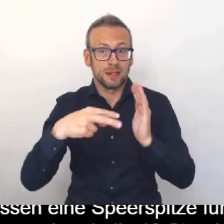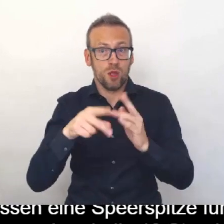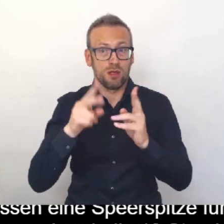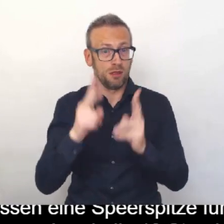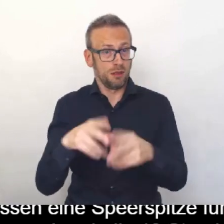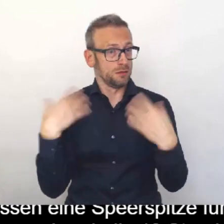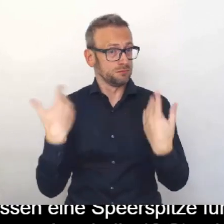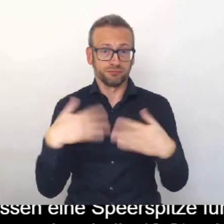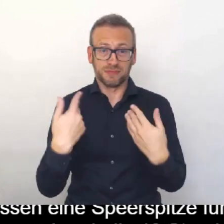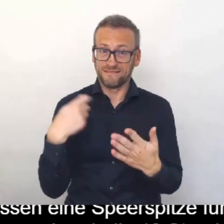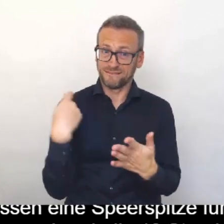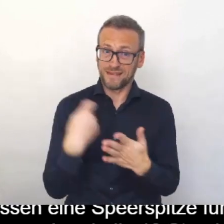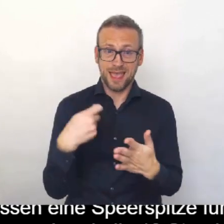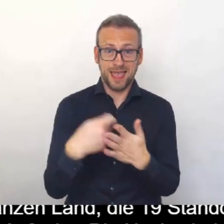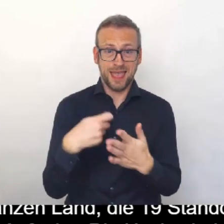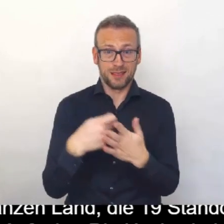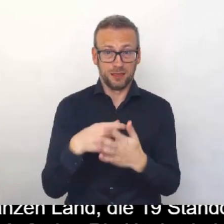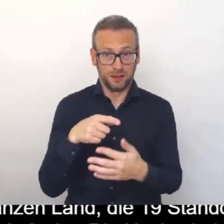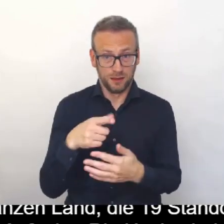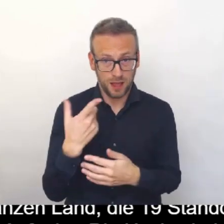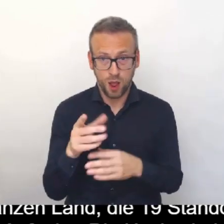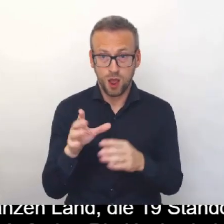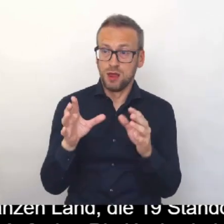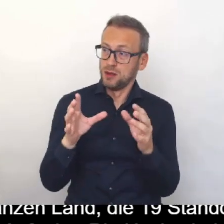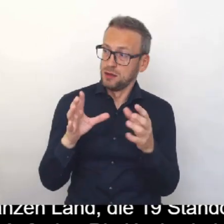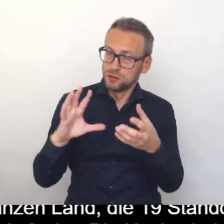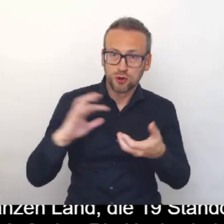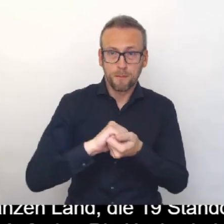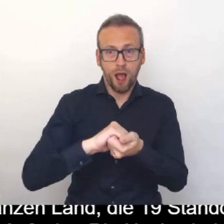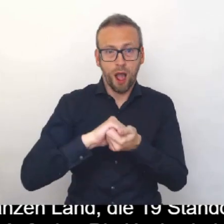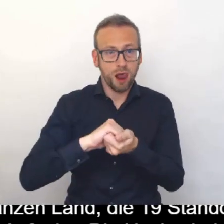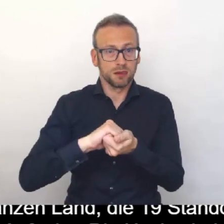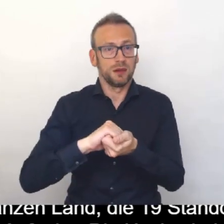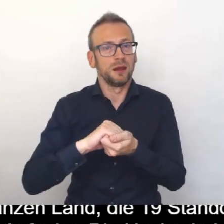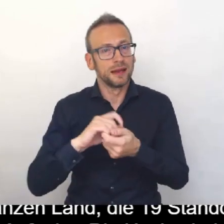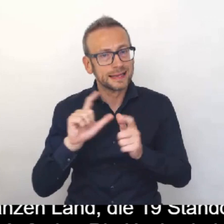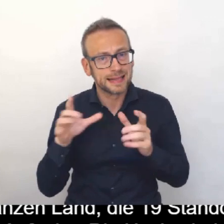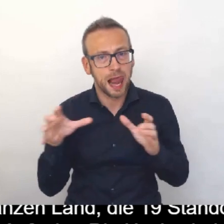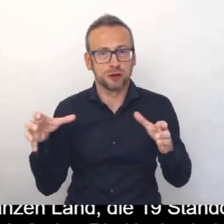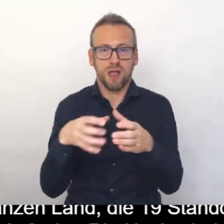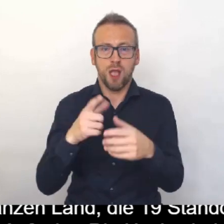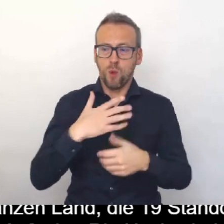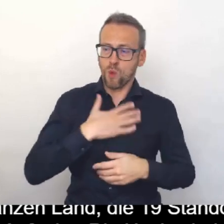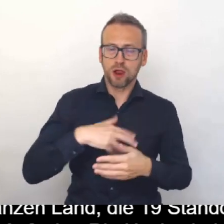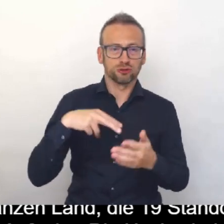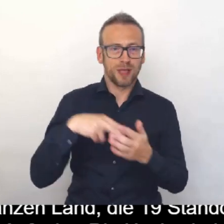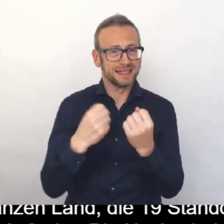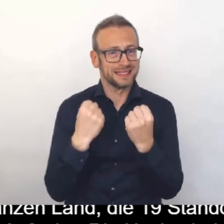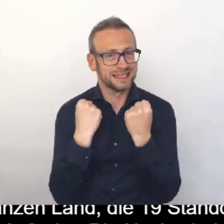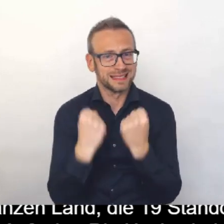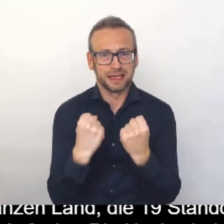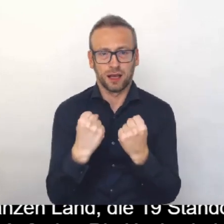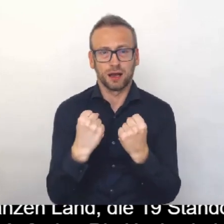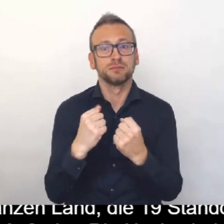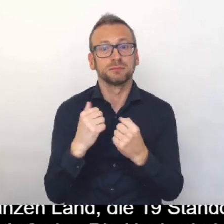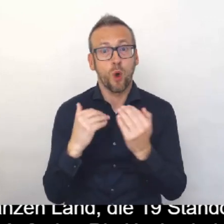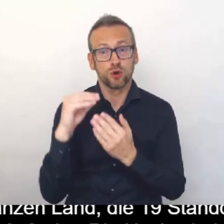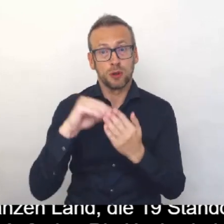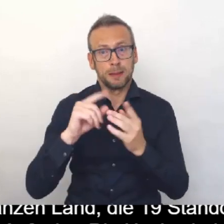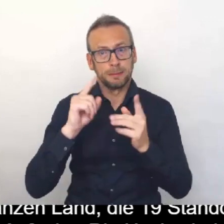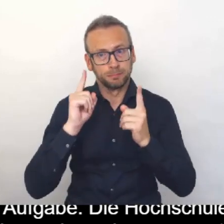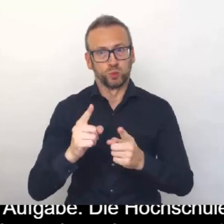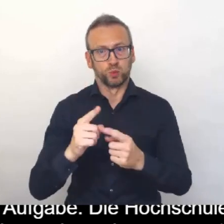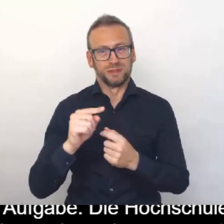In der Forschung sehen wir neben der wichtigen Grundlagenforschung gleichberechtigte, angewandte Forschung. Wir müssen